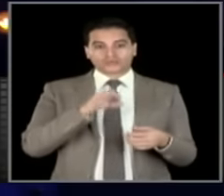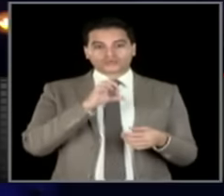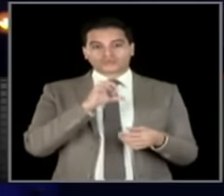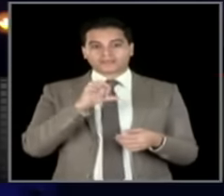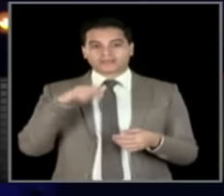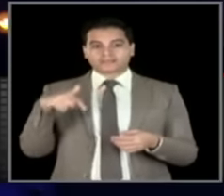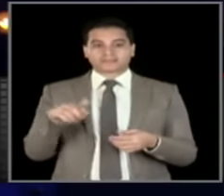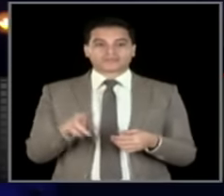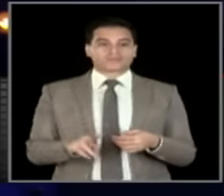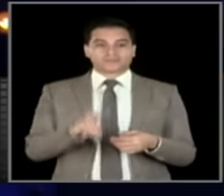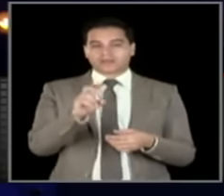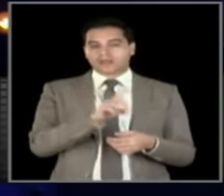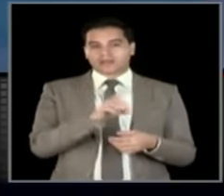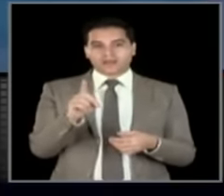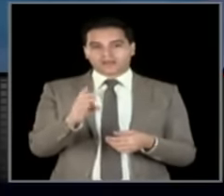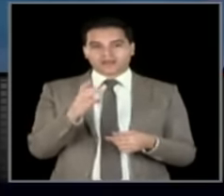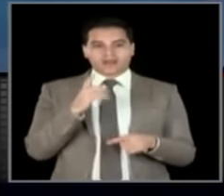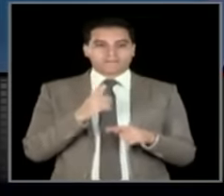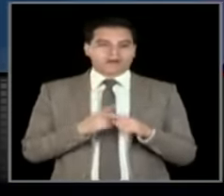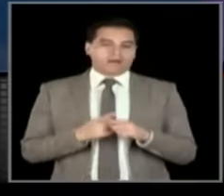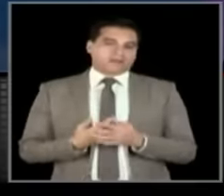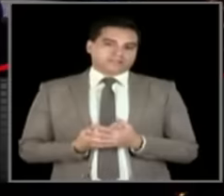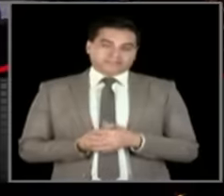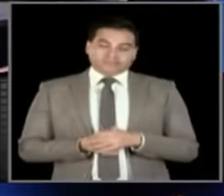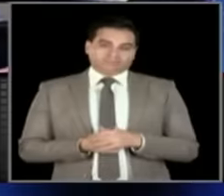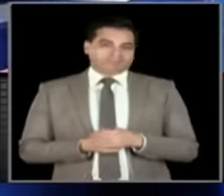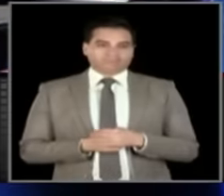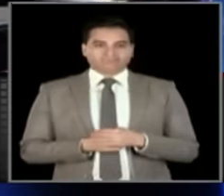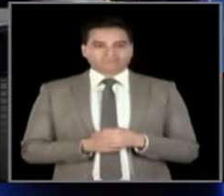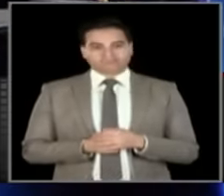976. لا خالص. إجابة خاطئة.